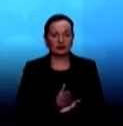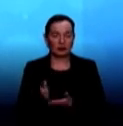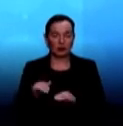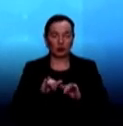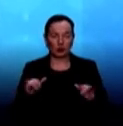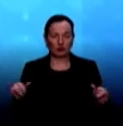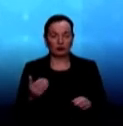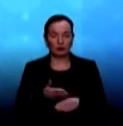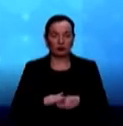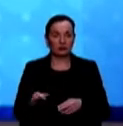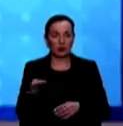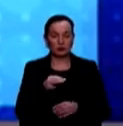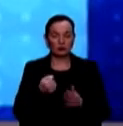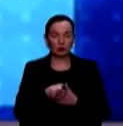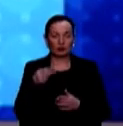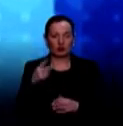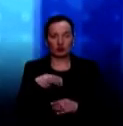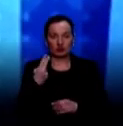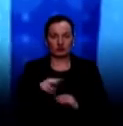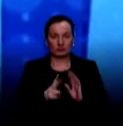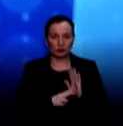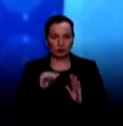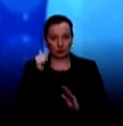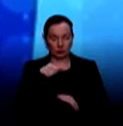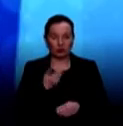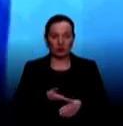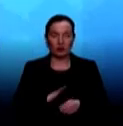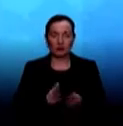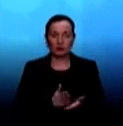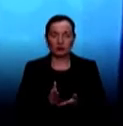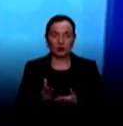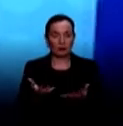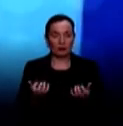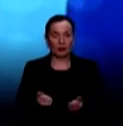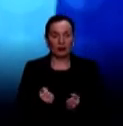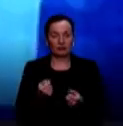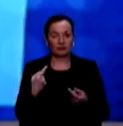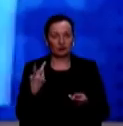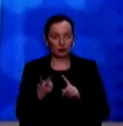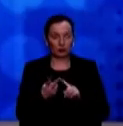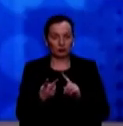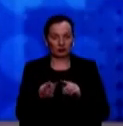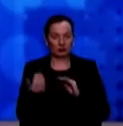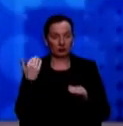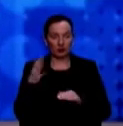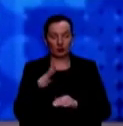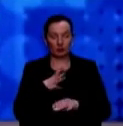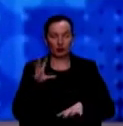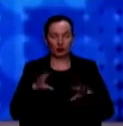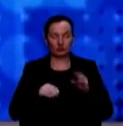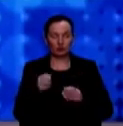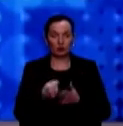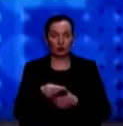до 2027 року. На Полтавщині стратегію прийняли вдруге, попередня була розрахована до 2020